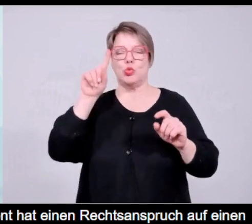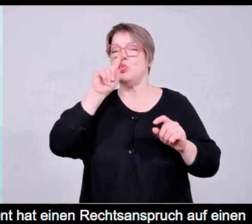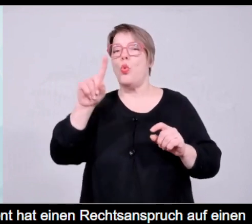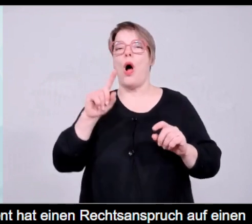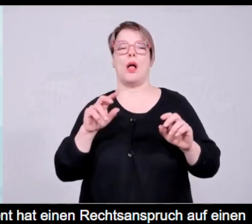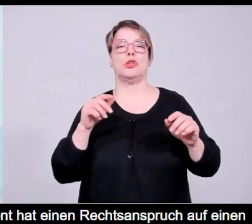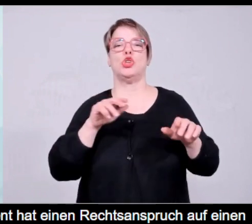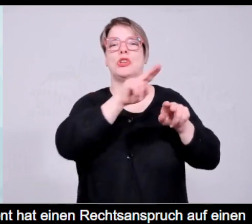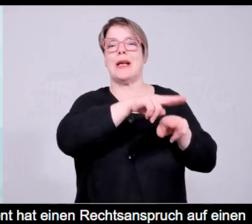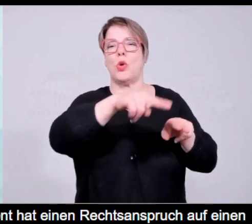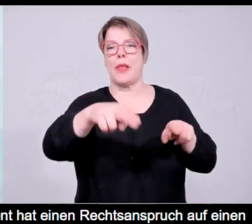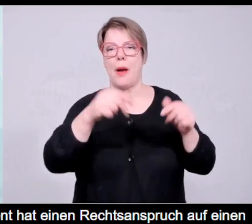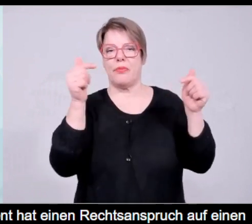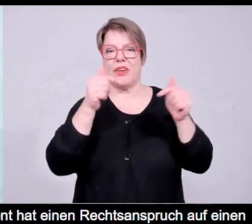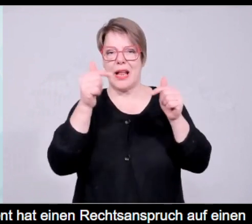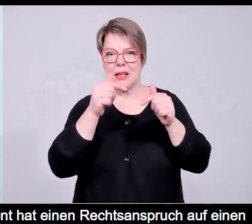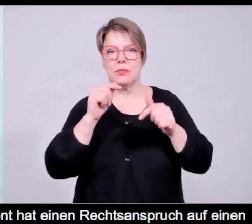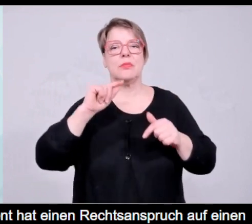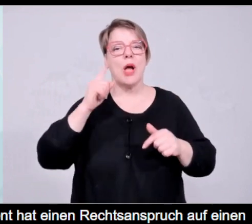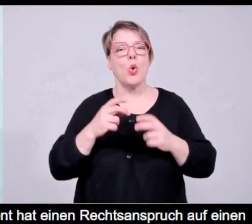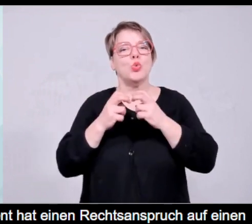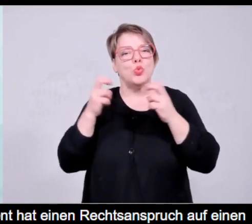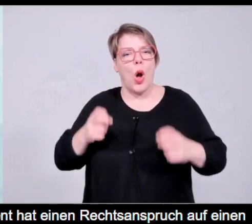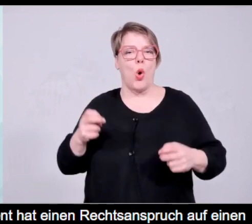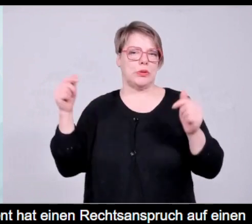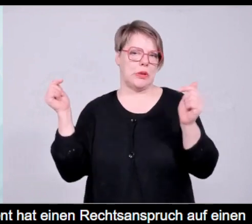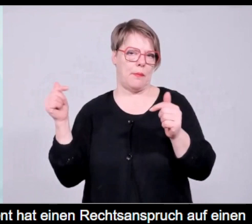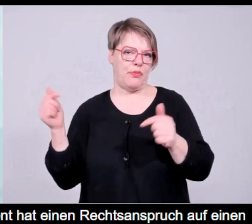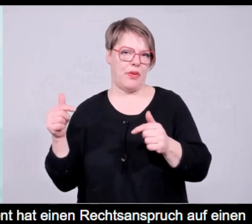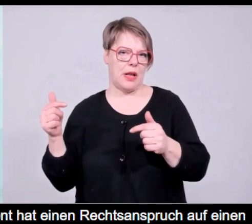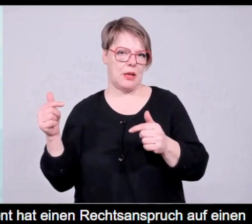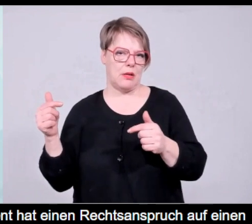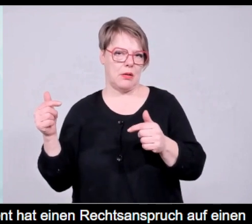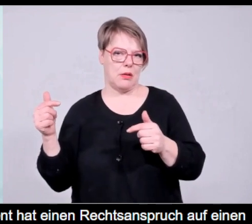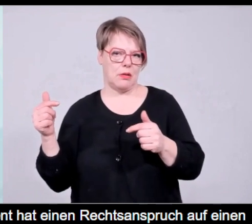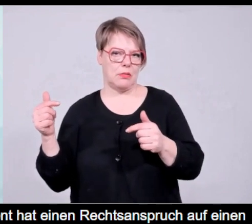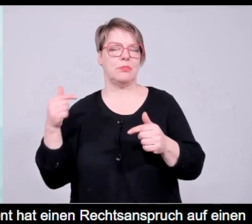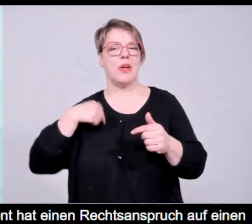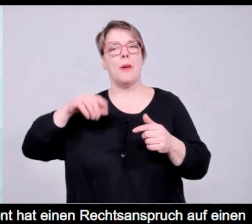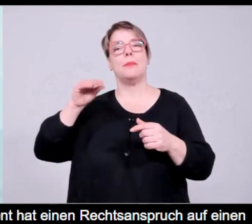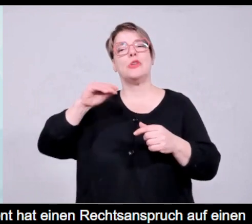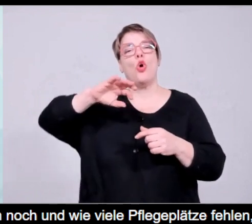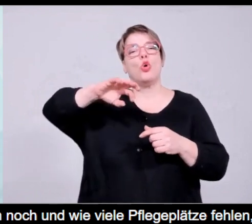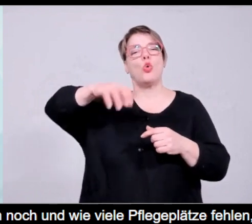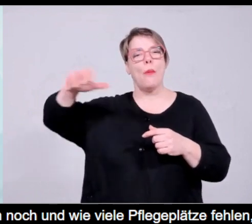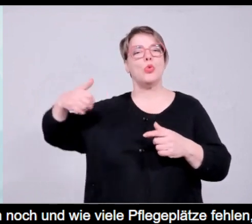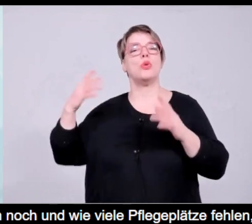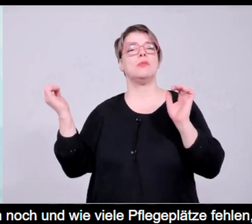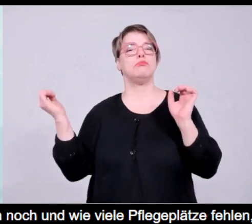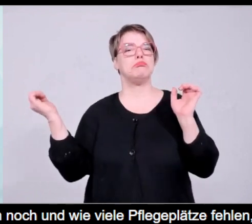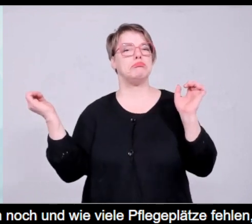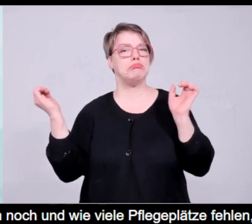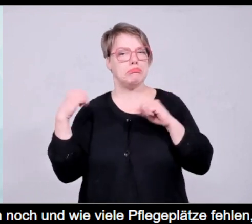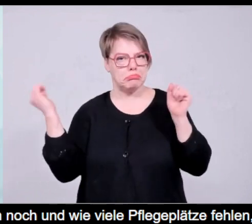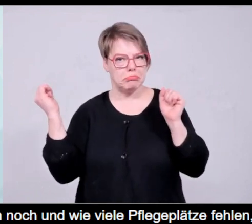geht um die Frage einer Pflegeinfrastruktur. Da gehört die Gemeindeschwester dazu, da gehören Modelle dazu, wie sie in den Niederlanden zum Beispiel mit Bussock